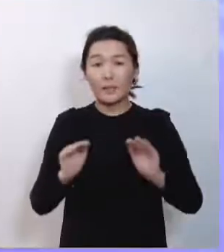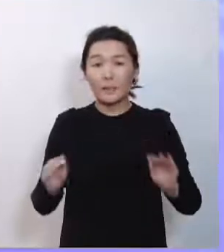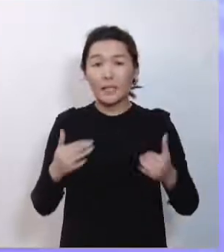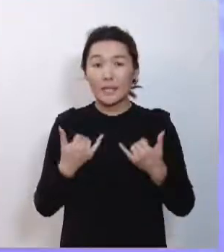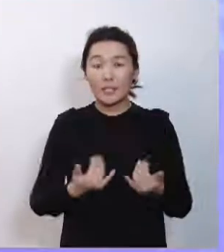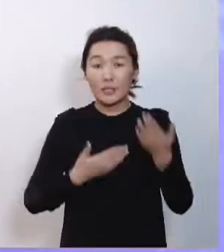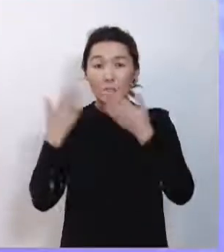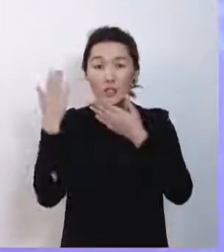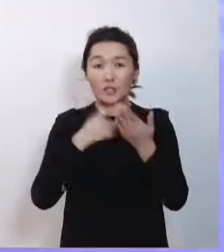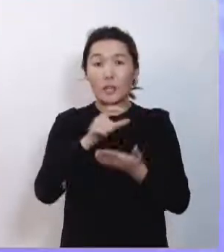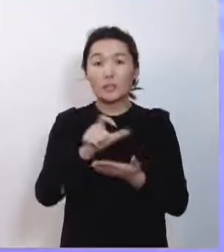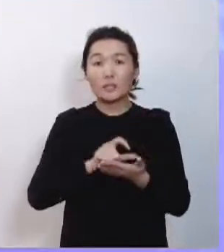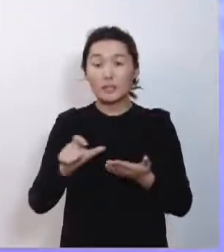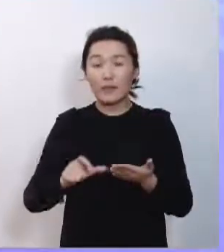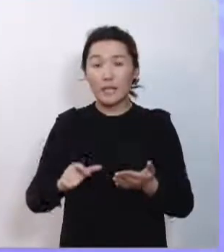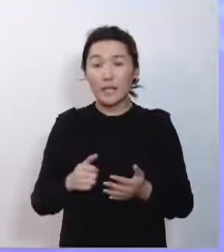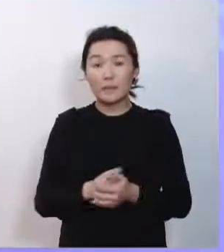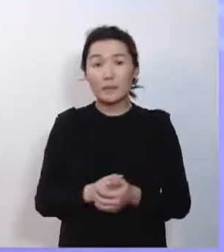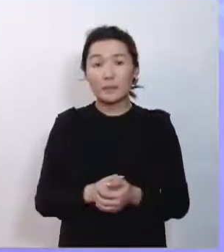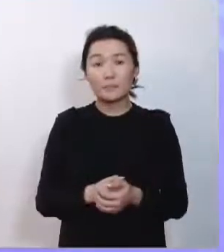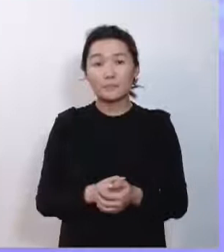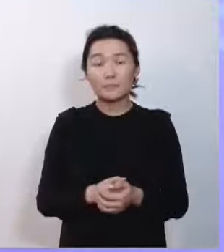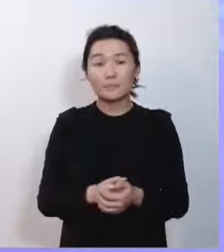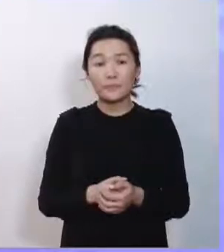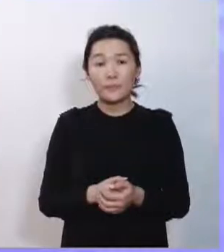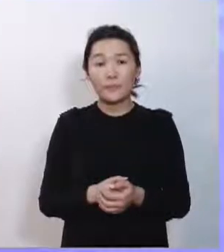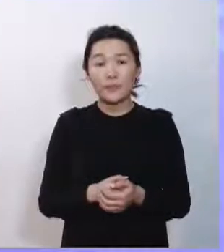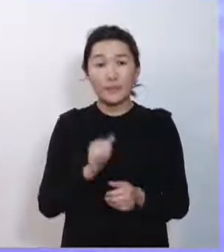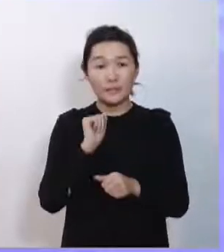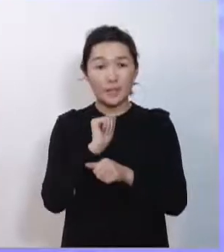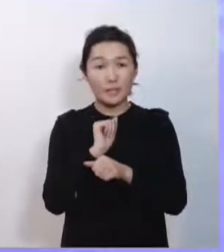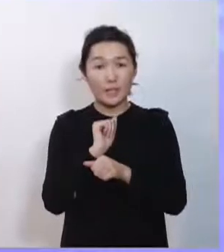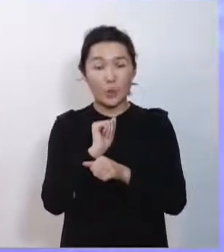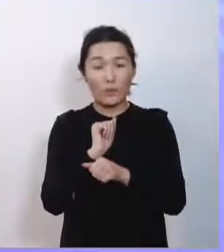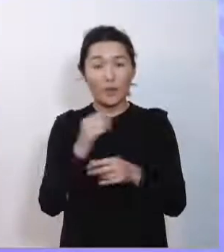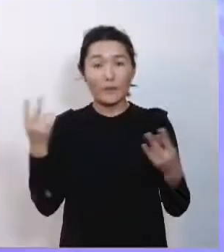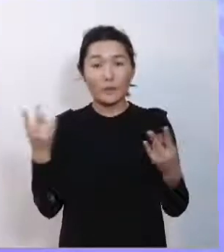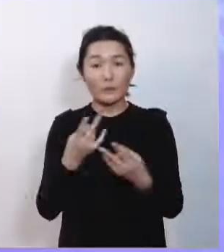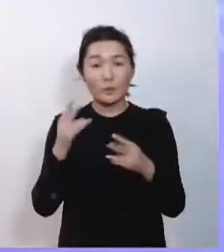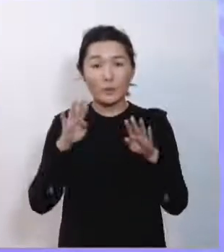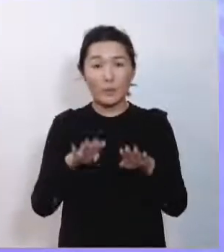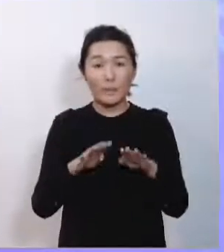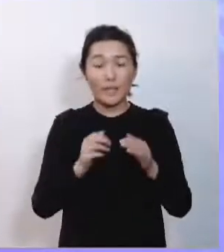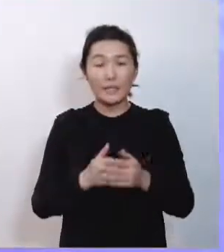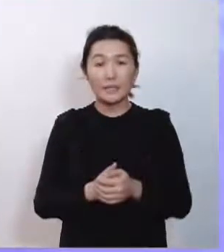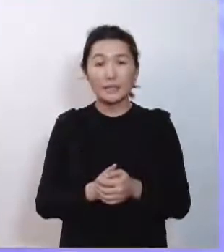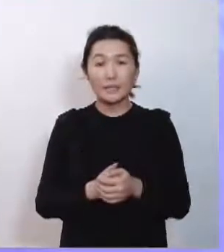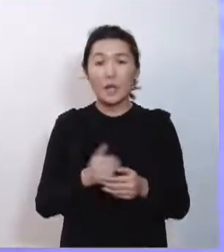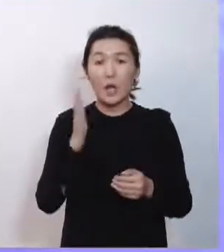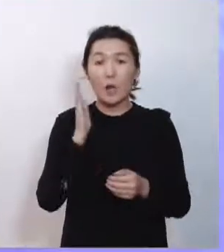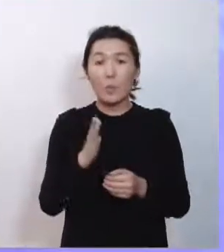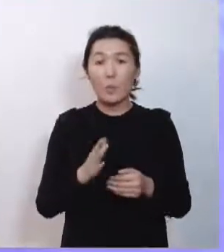сейчас прочитаю стихотворение с остановками в нужном месте.